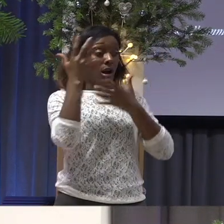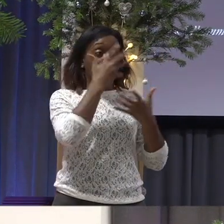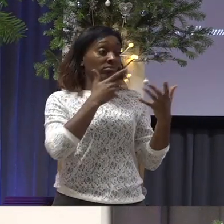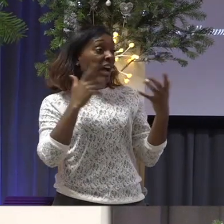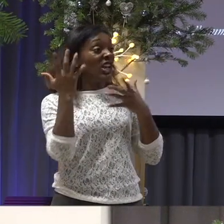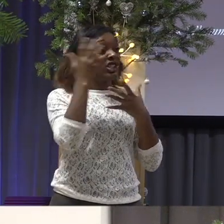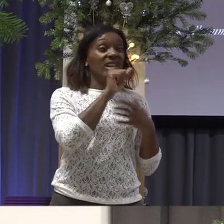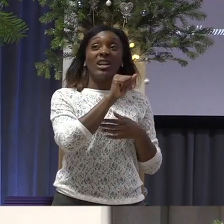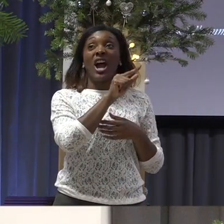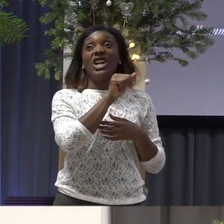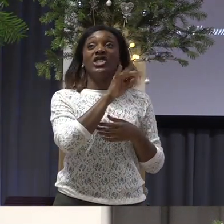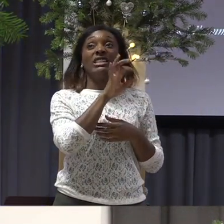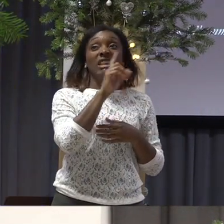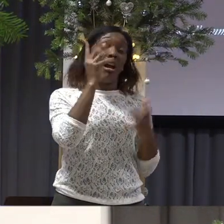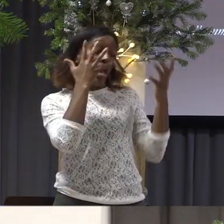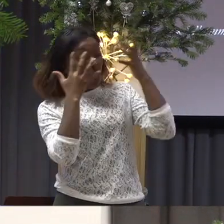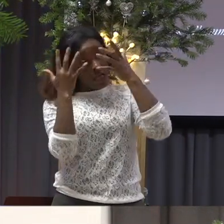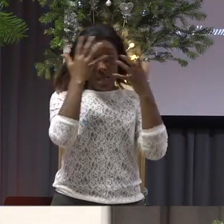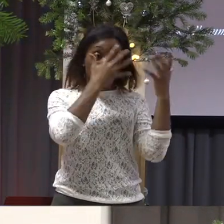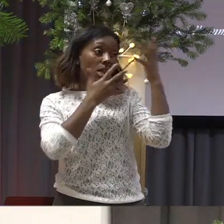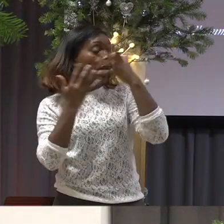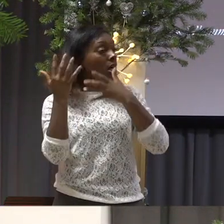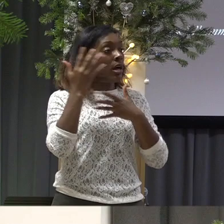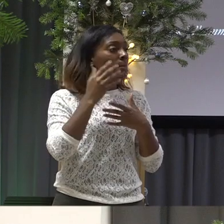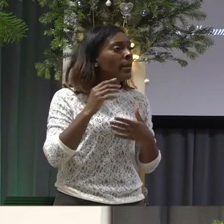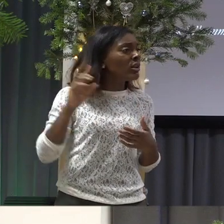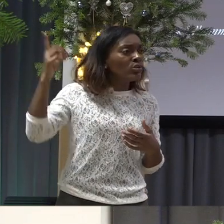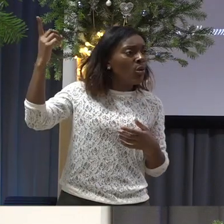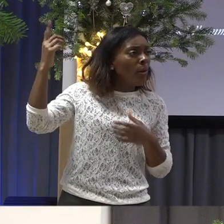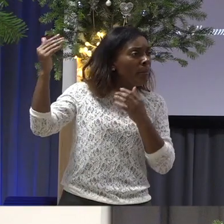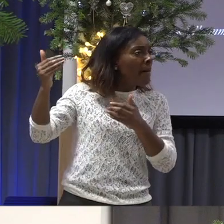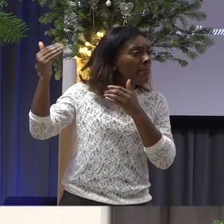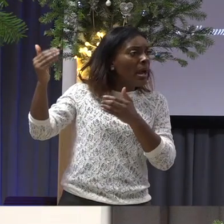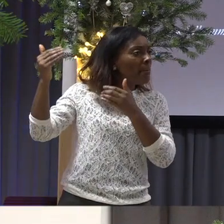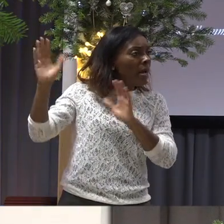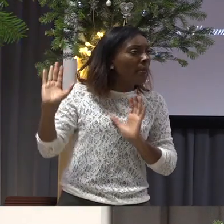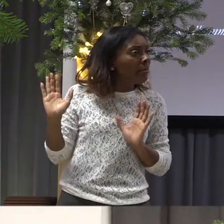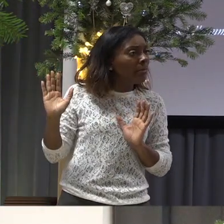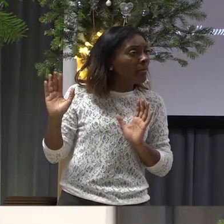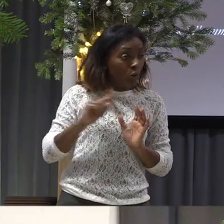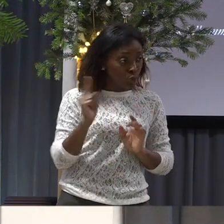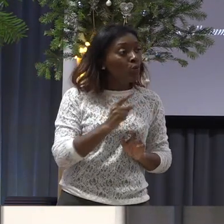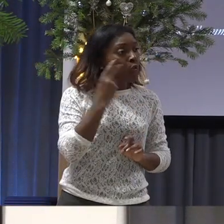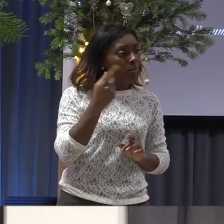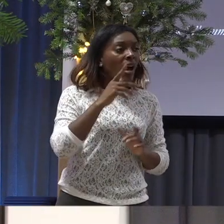cela, ces éléments extérieurs ne changent pas ce que Dieu est. C'est la condition de l'homme.